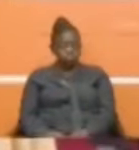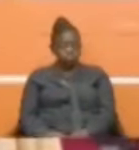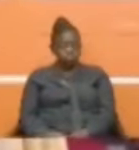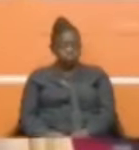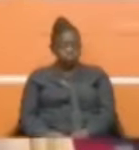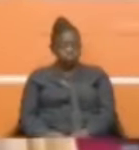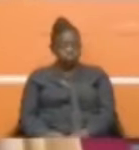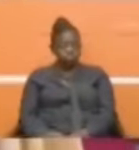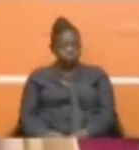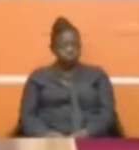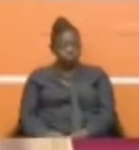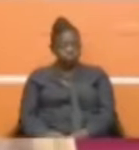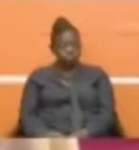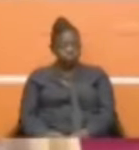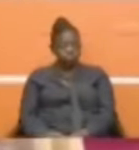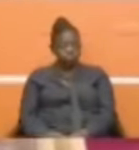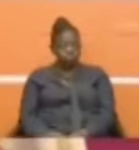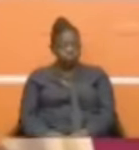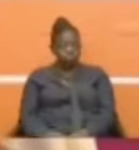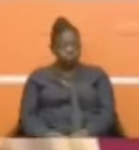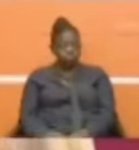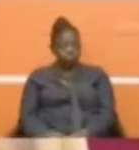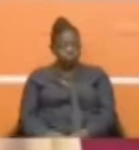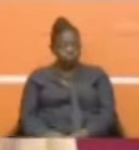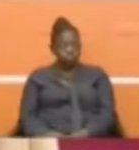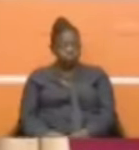atinafutyaba yakusakidde eggulire lino ku Bukedde TV.